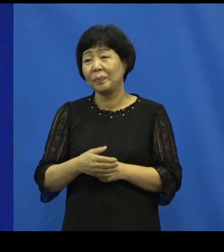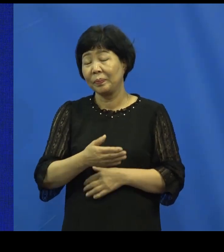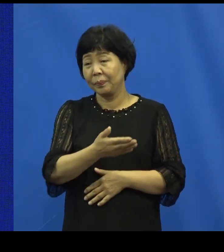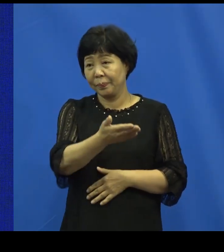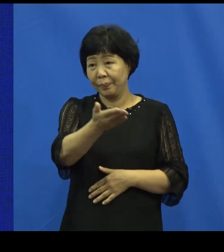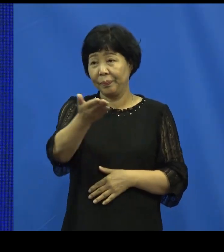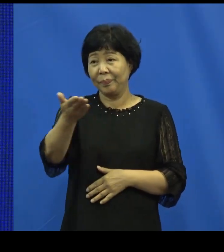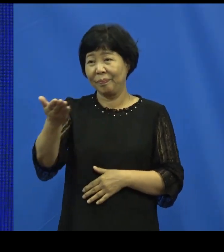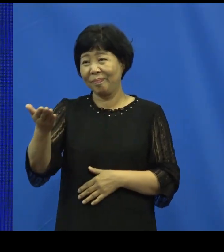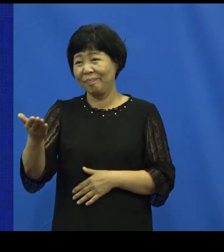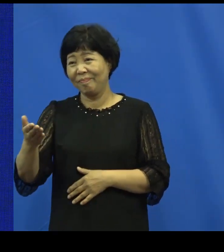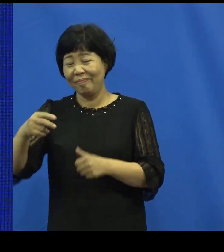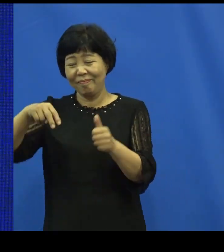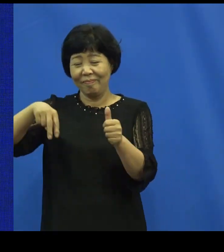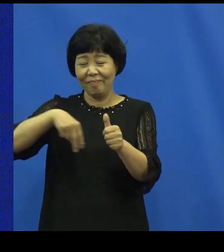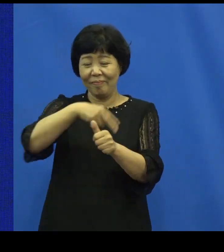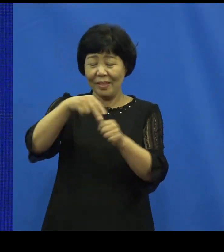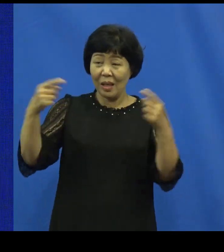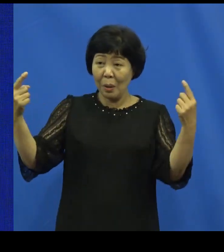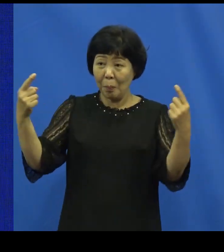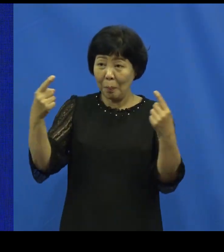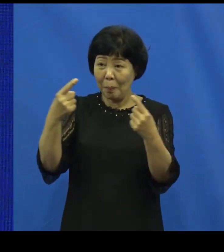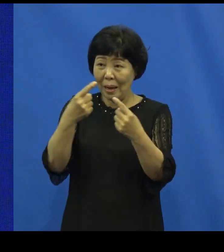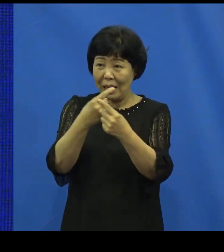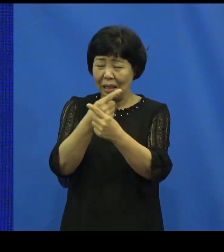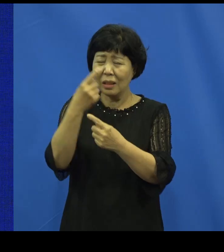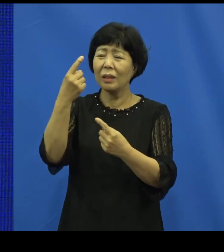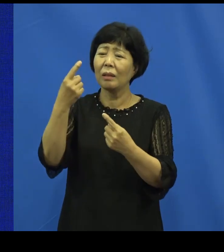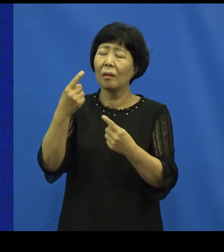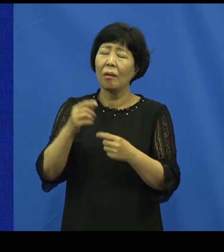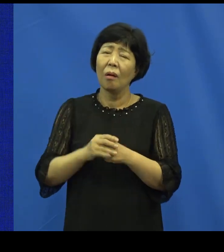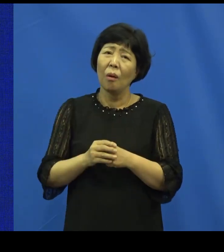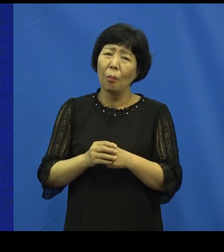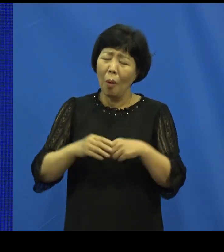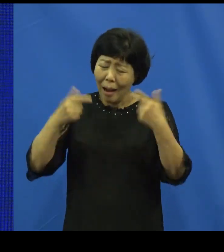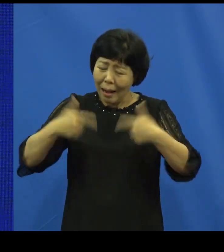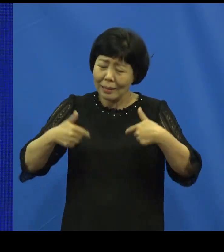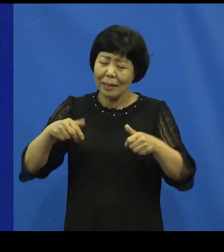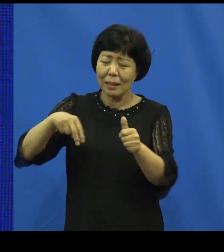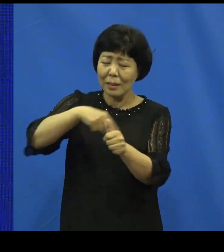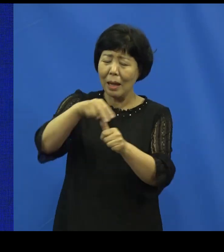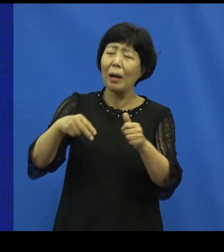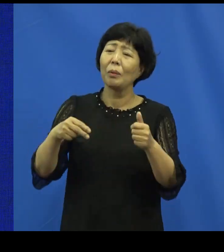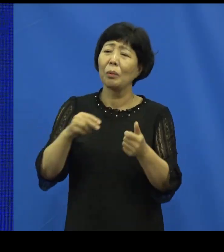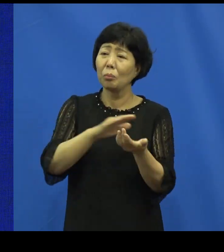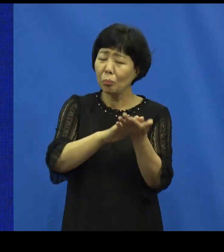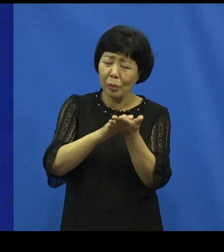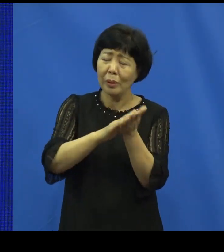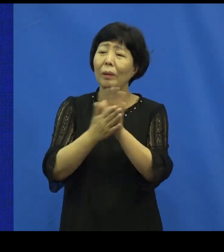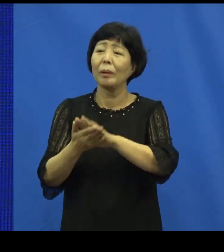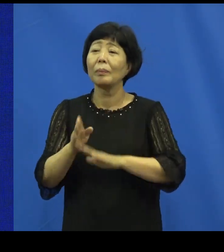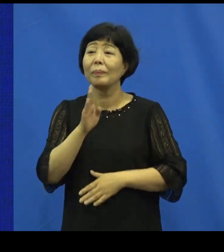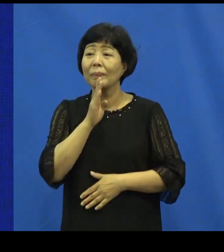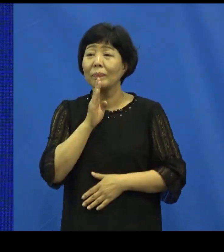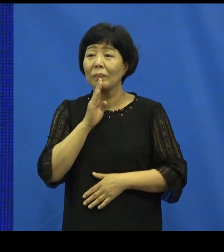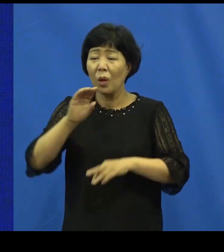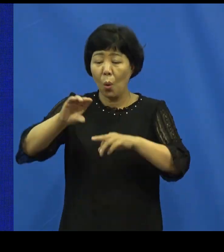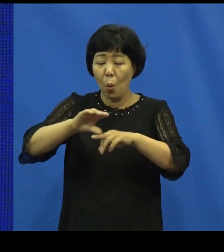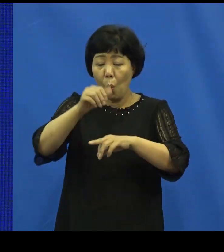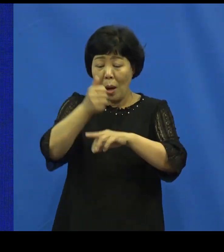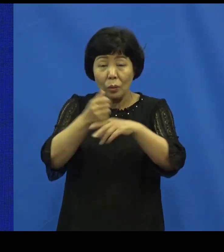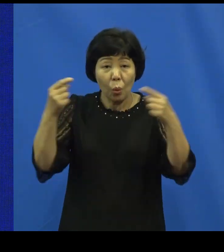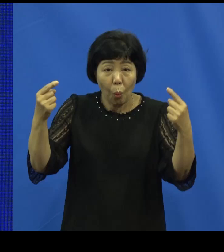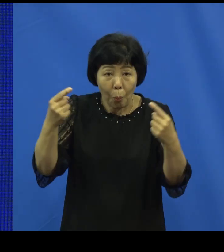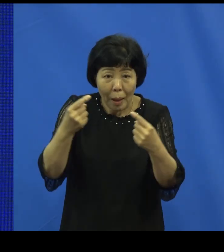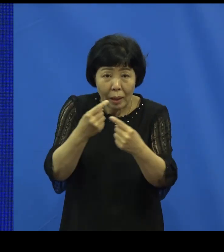여러분, 상황이 바뀌는 게 문제가 아닙니다. 상황은 늘 변해요. 바벨론의 상황이 얼마나 변화무쌍합니까? 왕들이 바뀌어요. 그런데